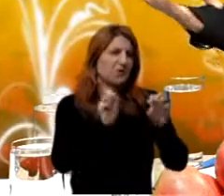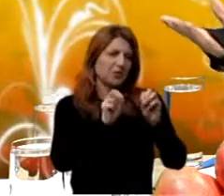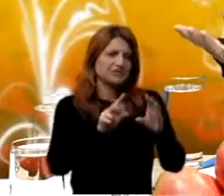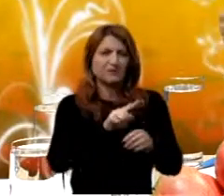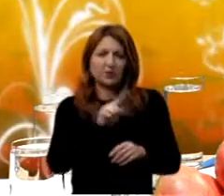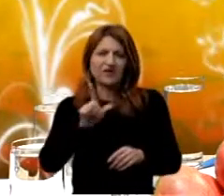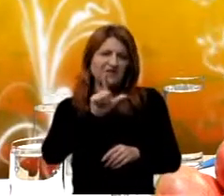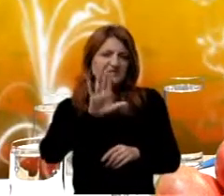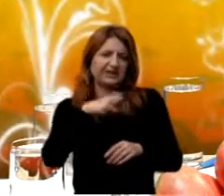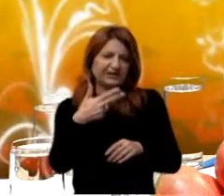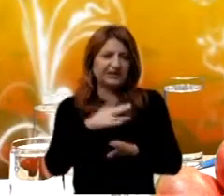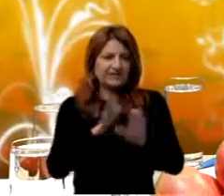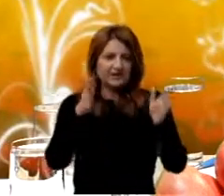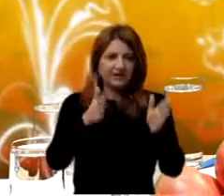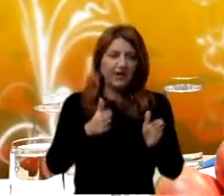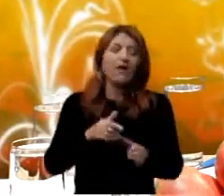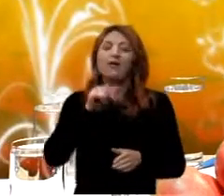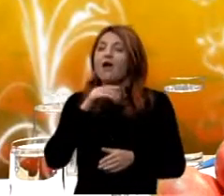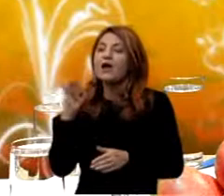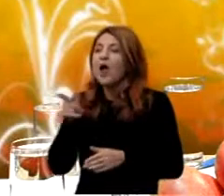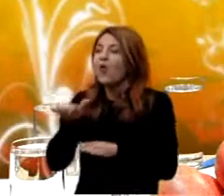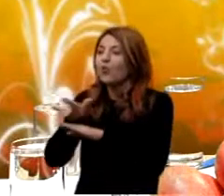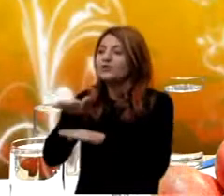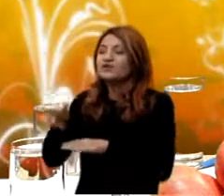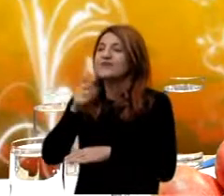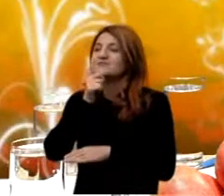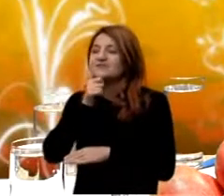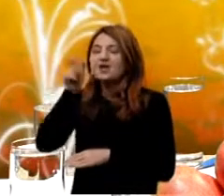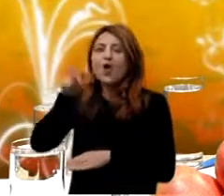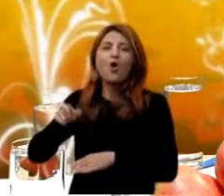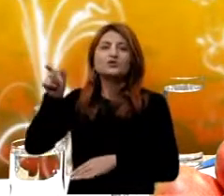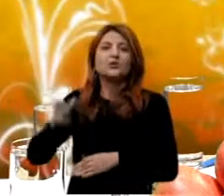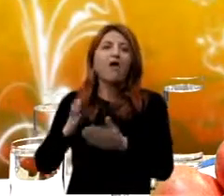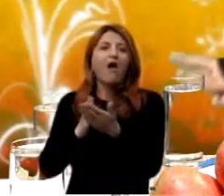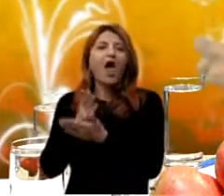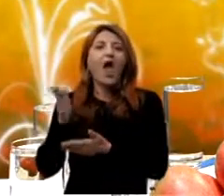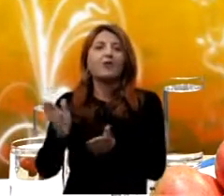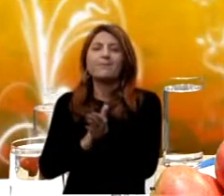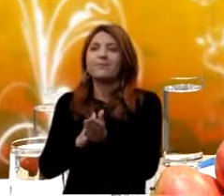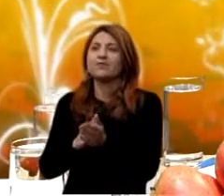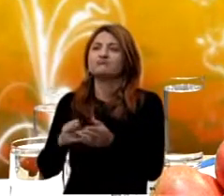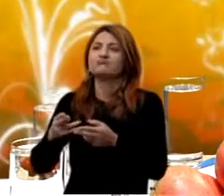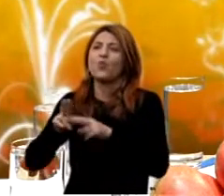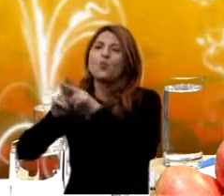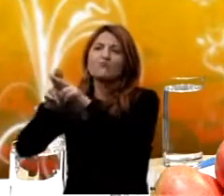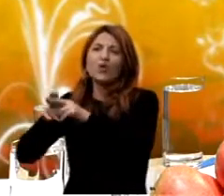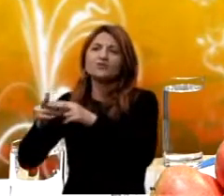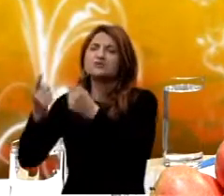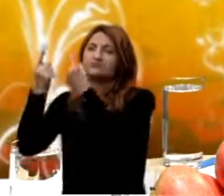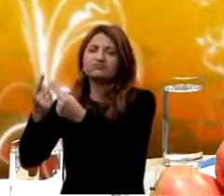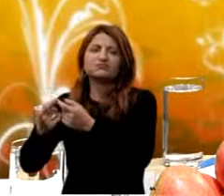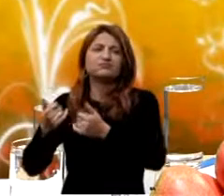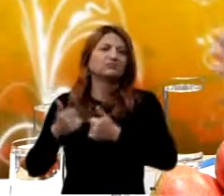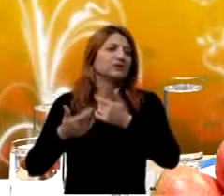do 25. 30. a na koji način, recimo, djeluje na jednu stariju osobu ako je, nažalost, strpamo u bolnicu ili negdje i tako dalje. Evo,